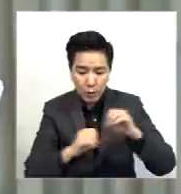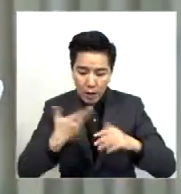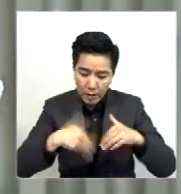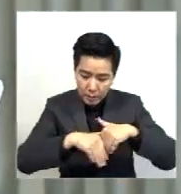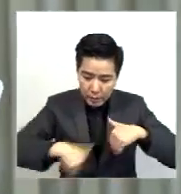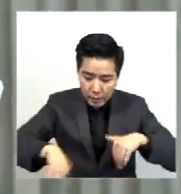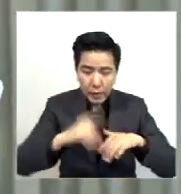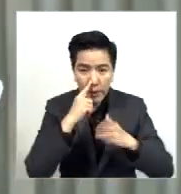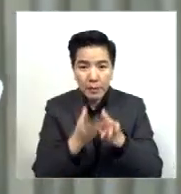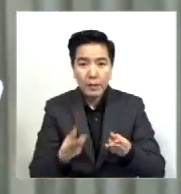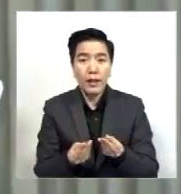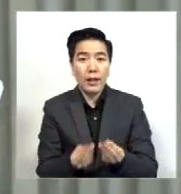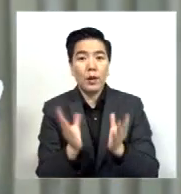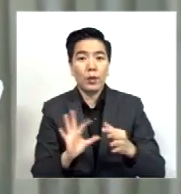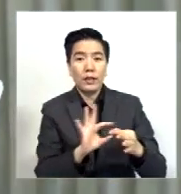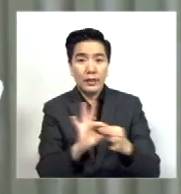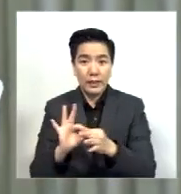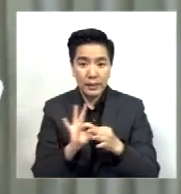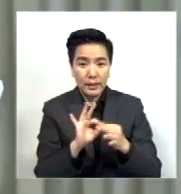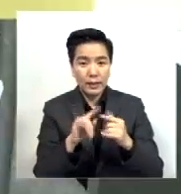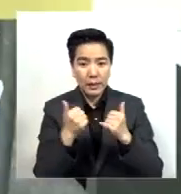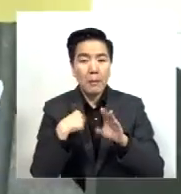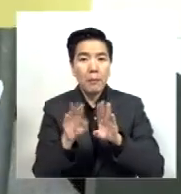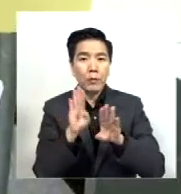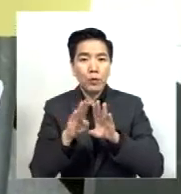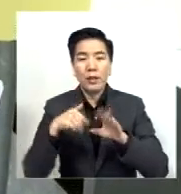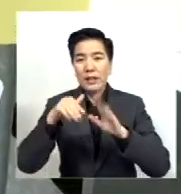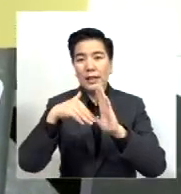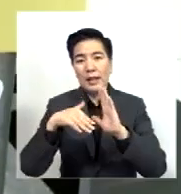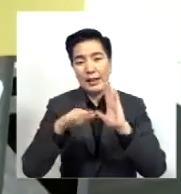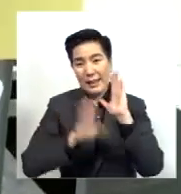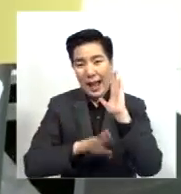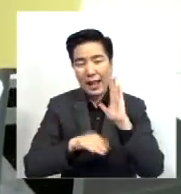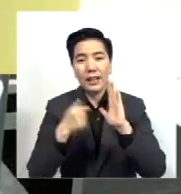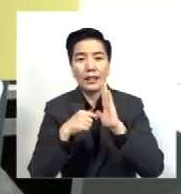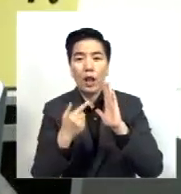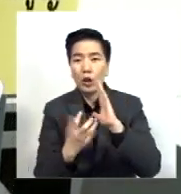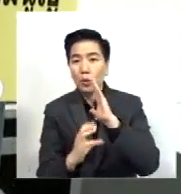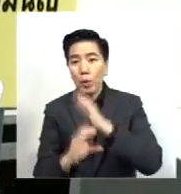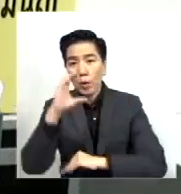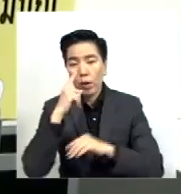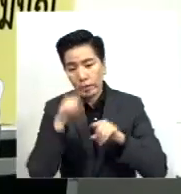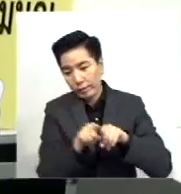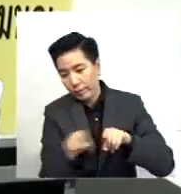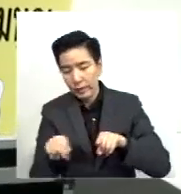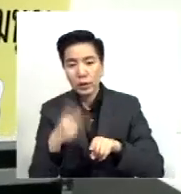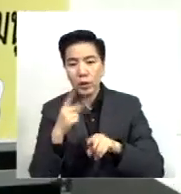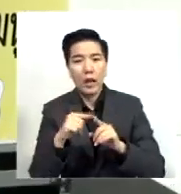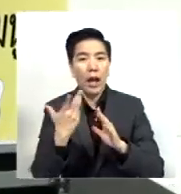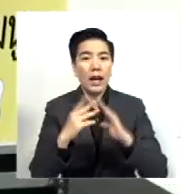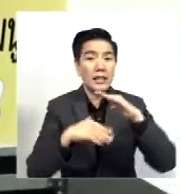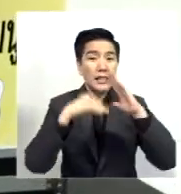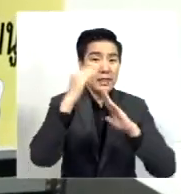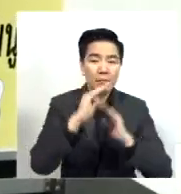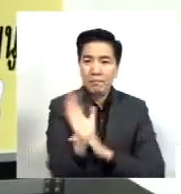ดยมีการกำหนดพื้นที่ของผู้ที่เกี่ยวข้องให้ใช้ประตูด้านทิศใต้และทิศตะวันออกเป็นทางเข้าออกไม่อนุญาตให้ใช้ประตูด้านทิศ